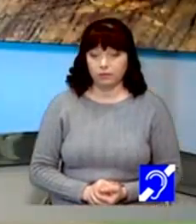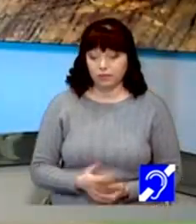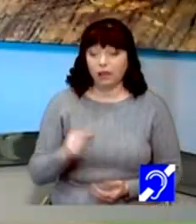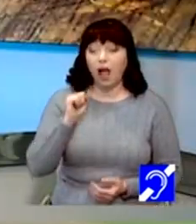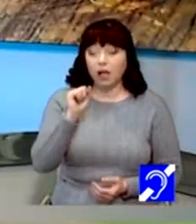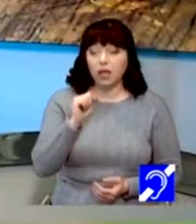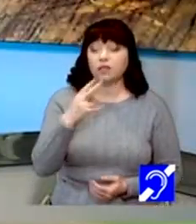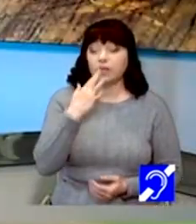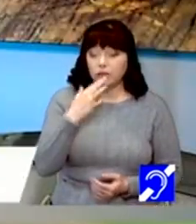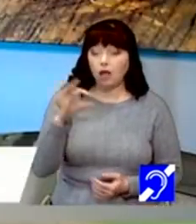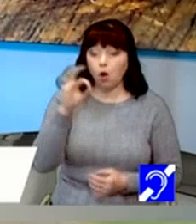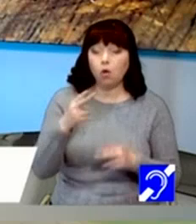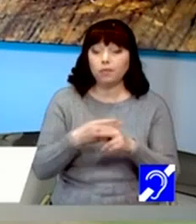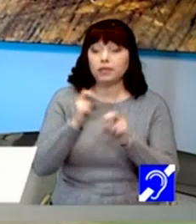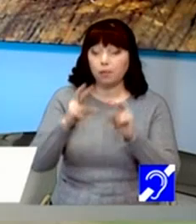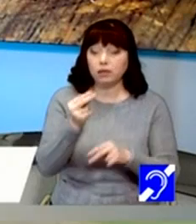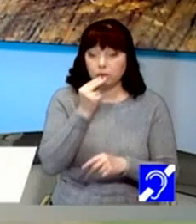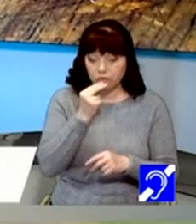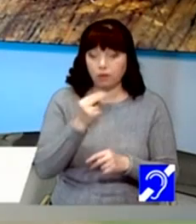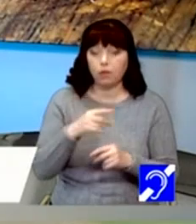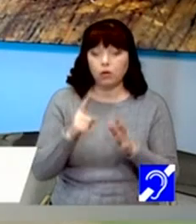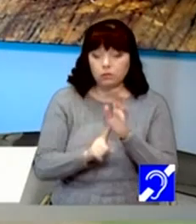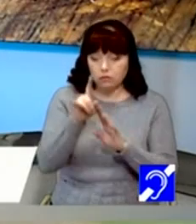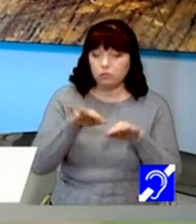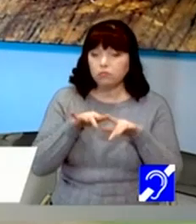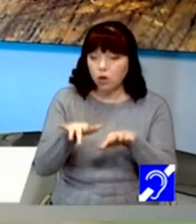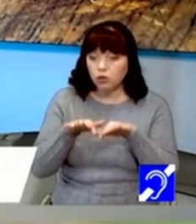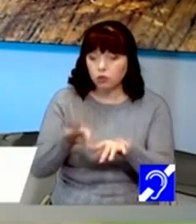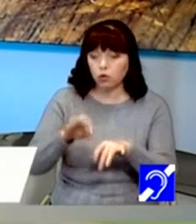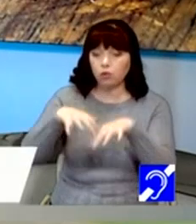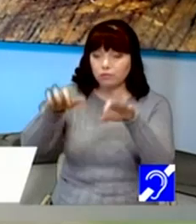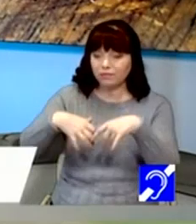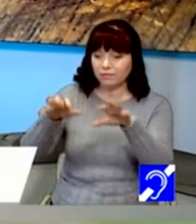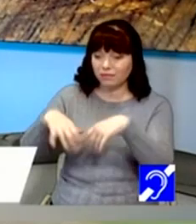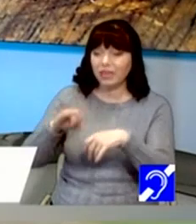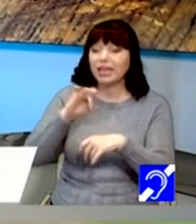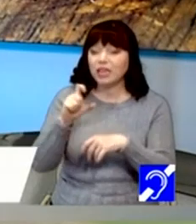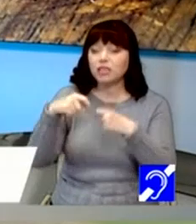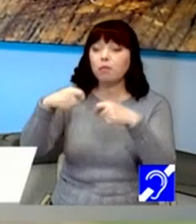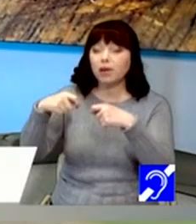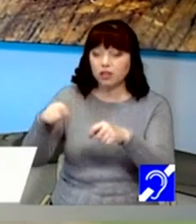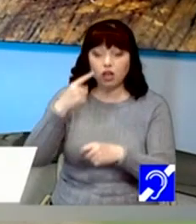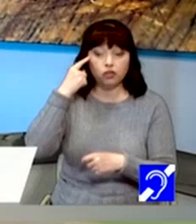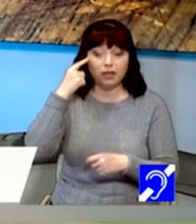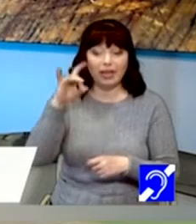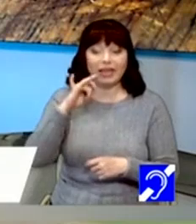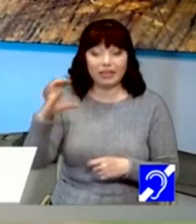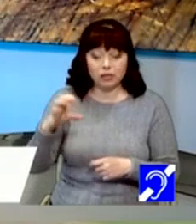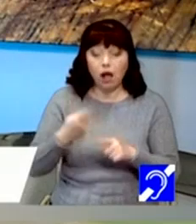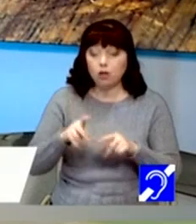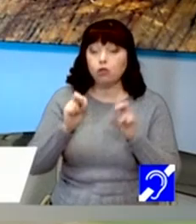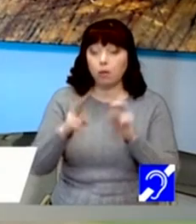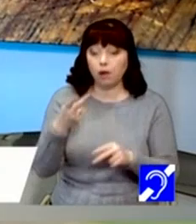Agenția Națională pentru siguranța alimentelor a inițiat procedura de retragere din comerț sau unui lot de orez periculos pentru